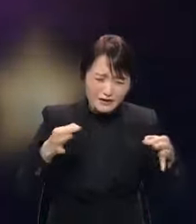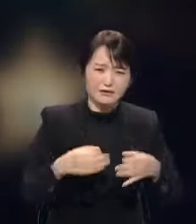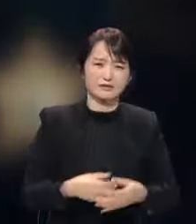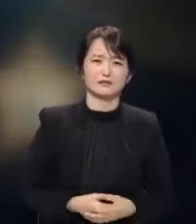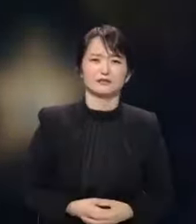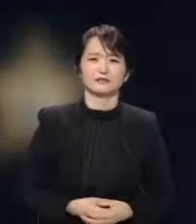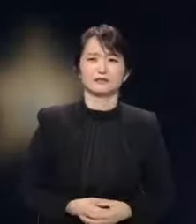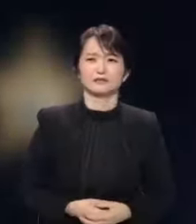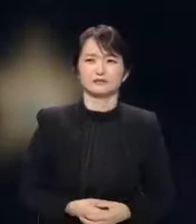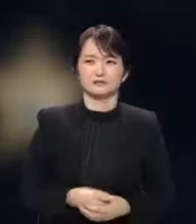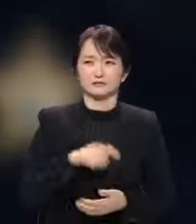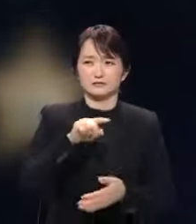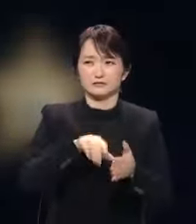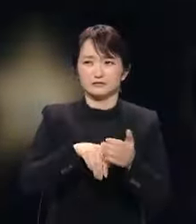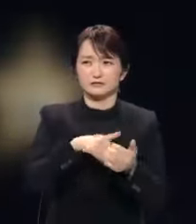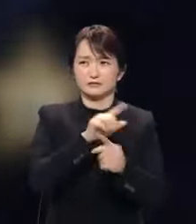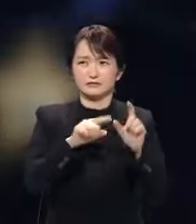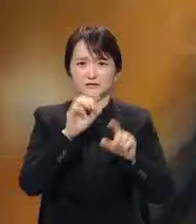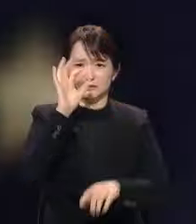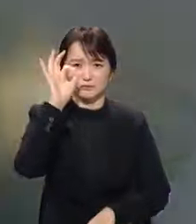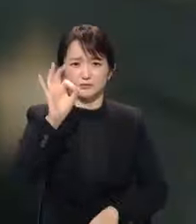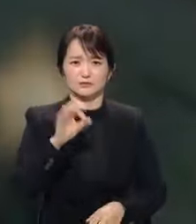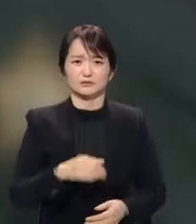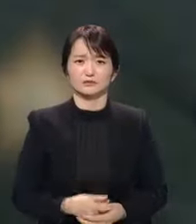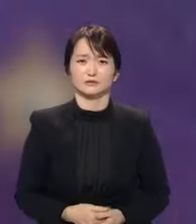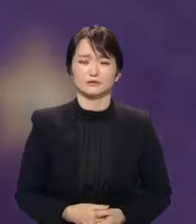들려왔습니다. 당시 상황 보시죠.